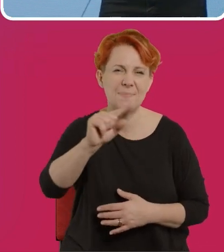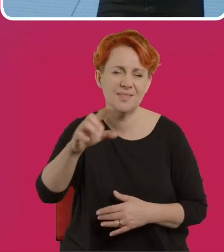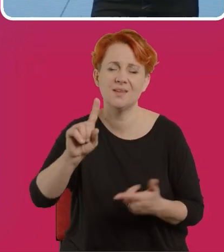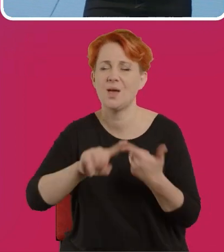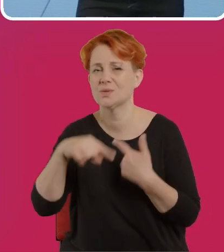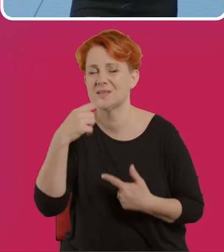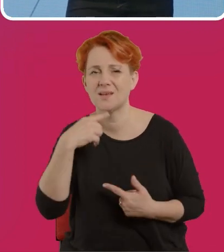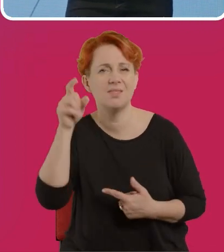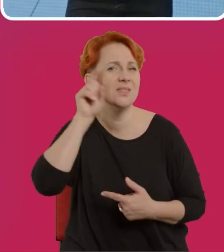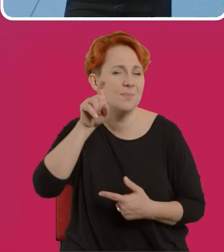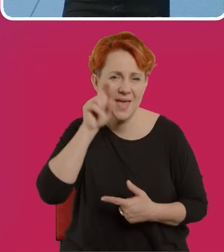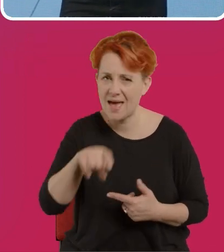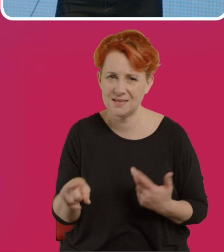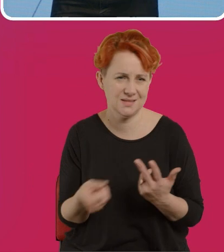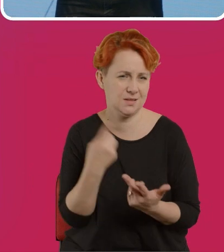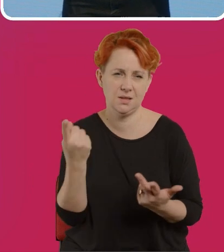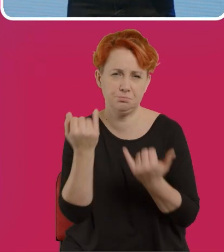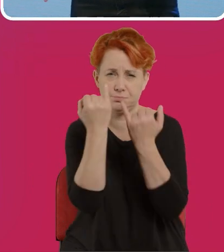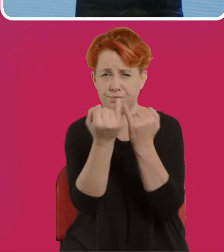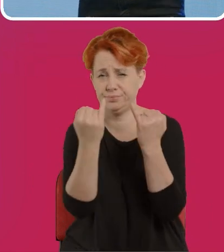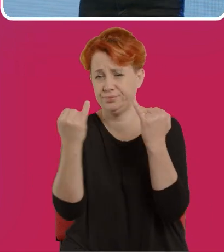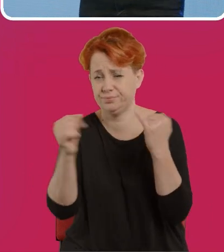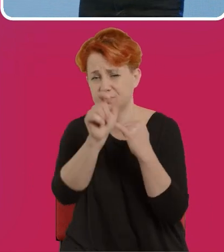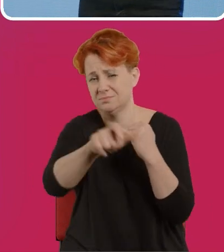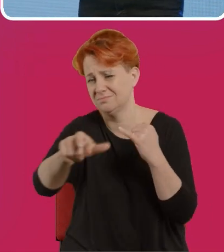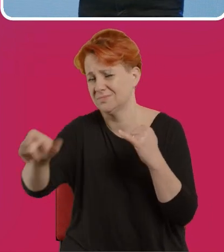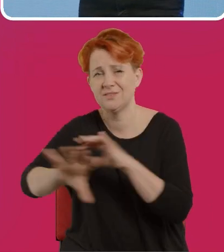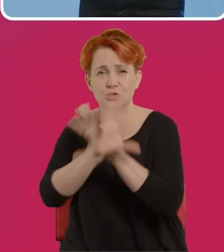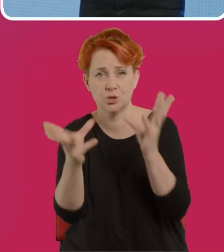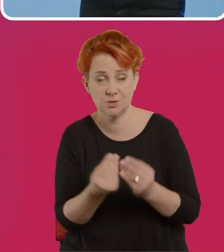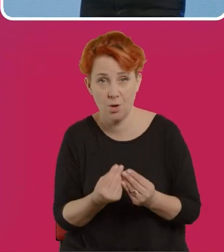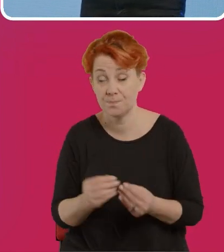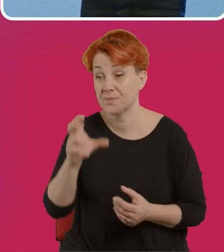UML, you name it. Tutaj tak naprawdę może być wszystko. Czat